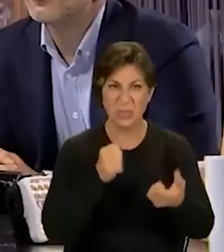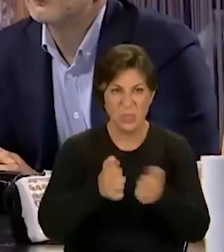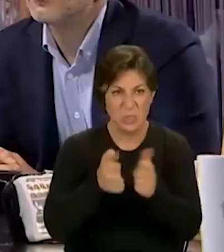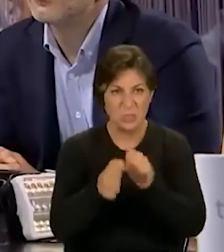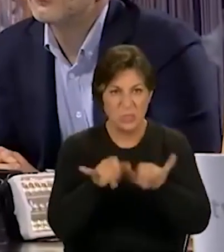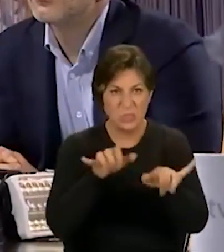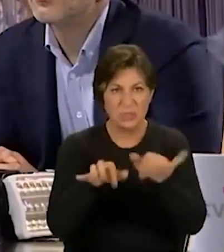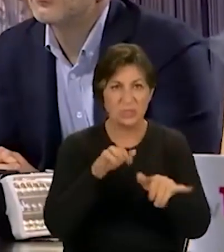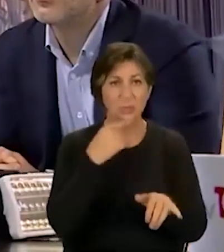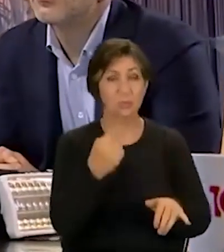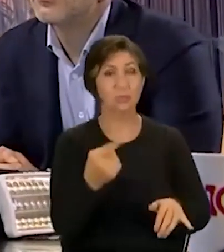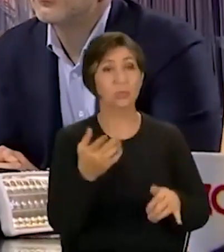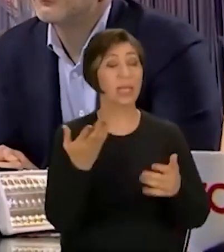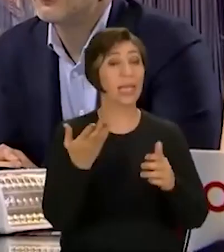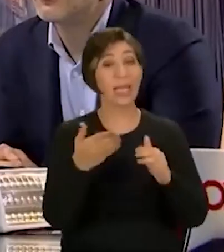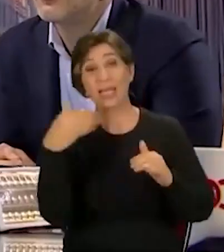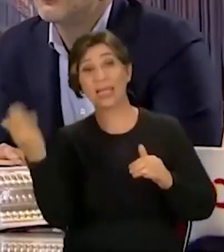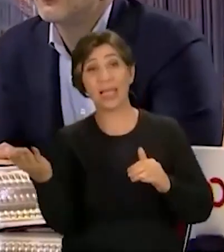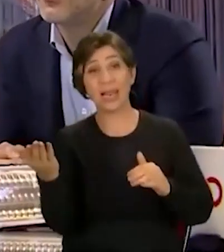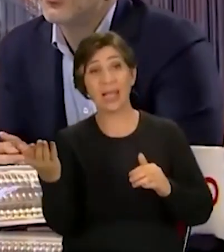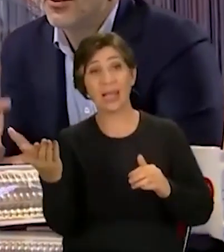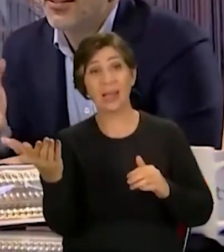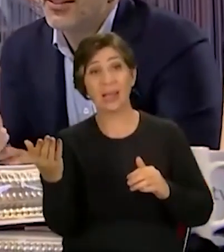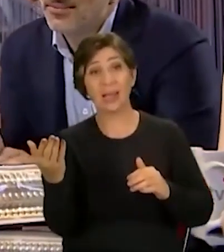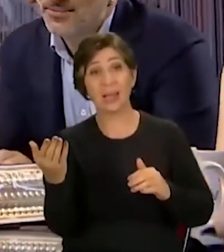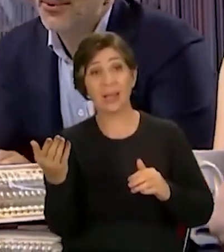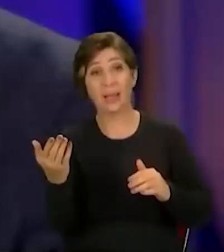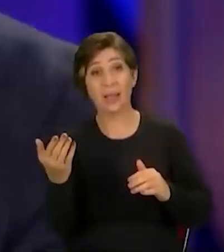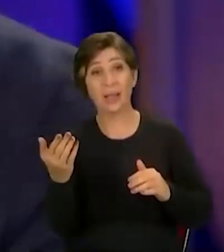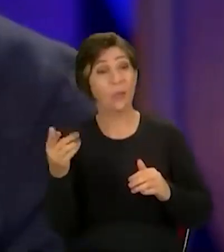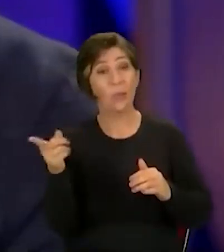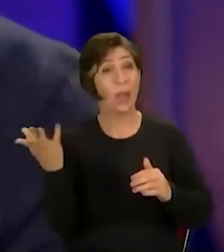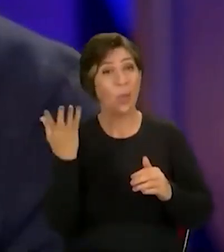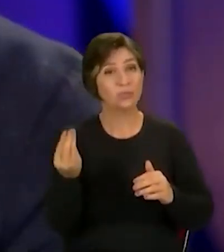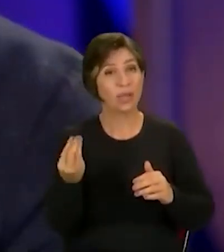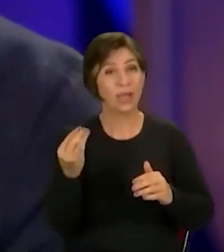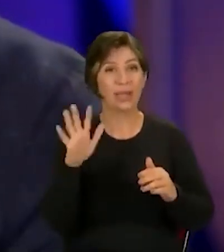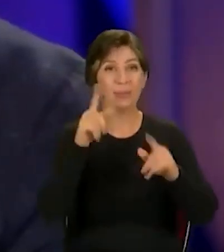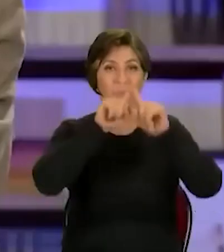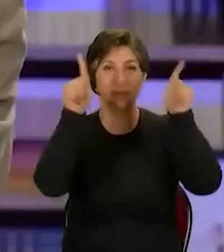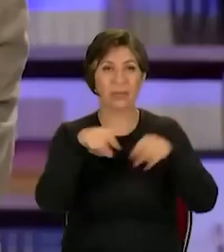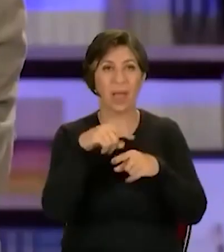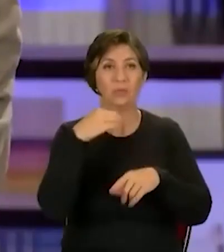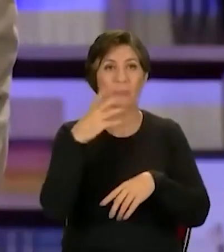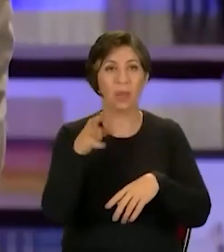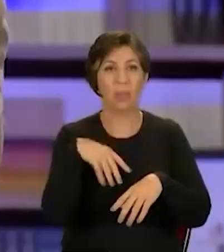hem şöyleler, hem böyleler. Peki geriye kalan loserlar ne oluyor abi? Yani hakikaten bir monitörün başında